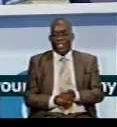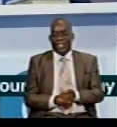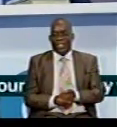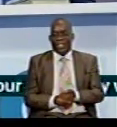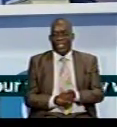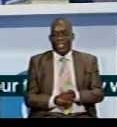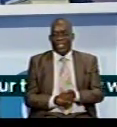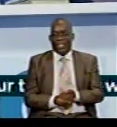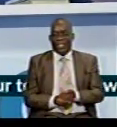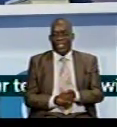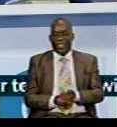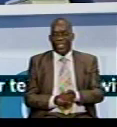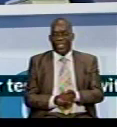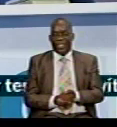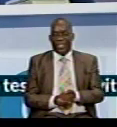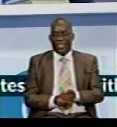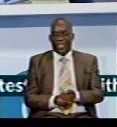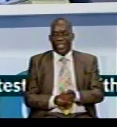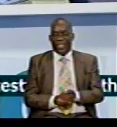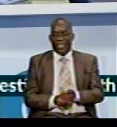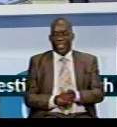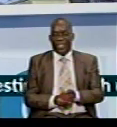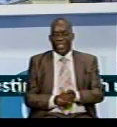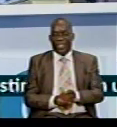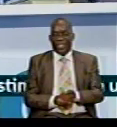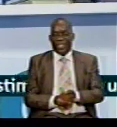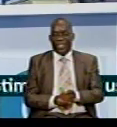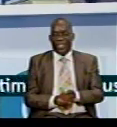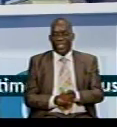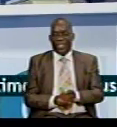âme, lève-toi et loue Seigneur.